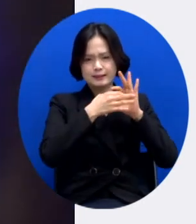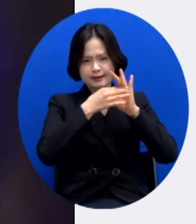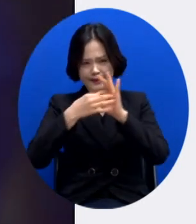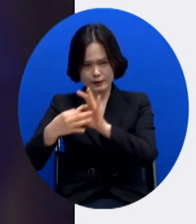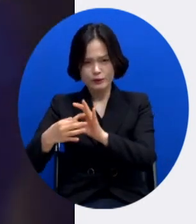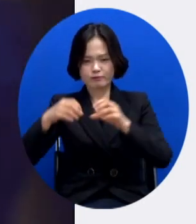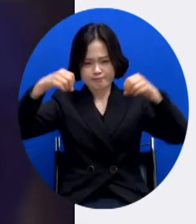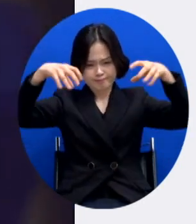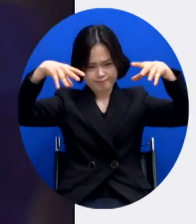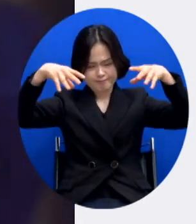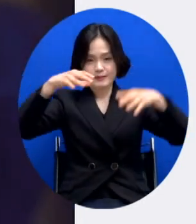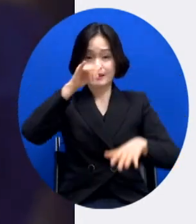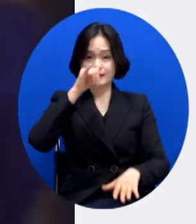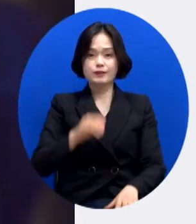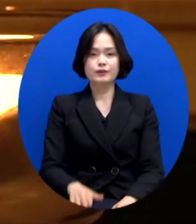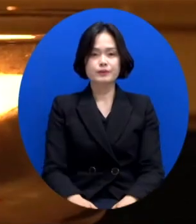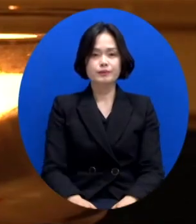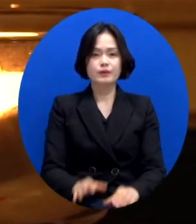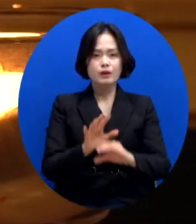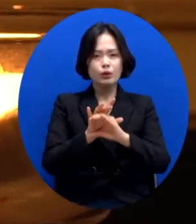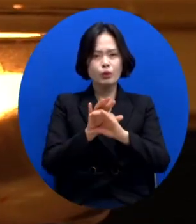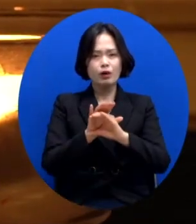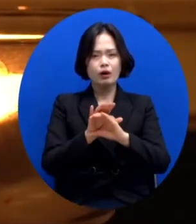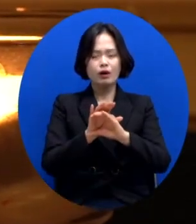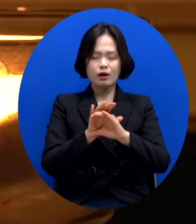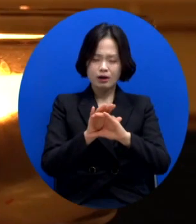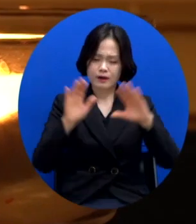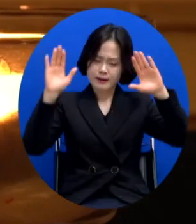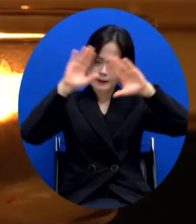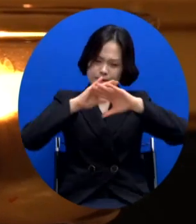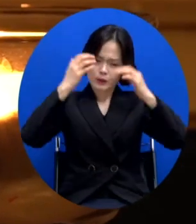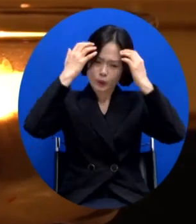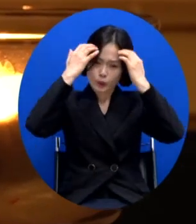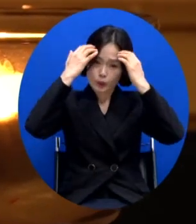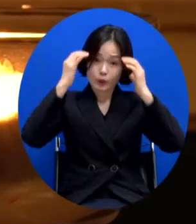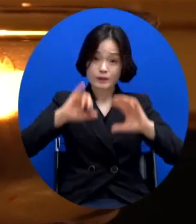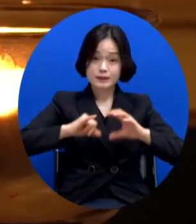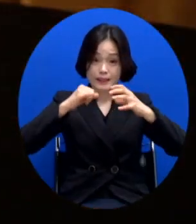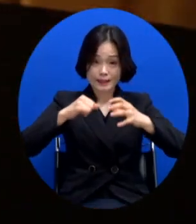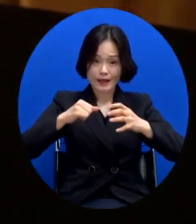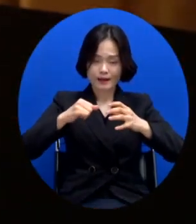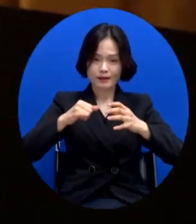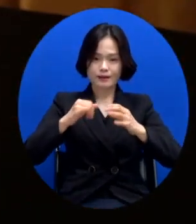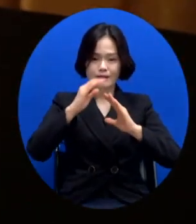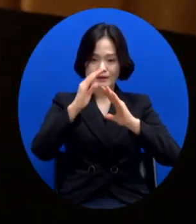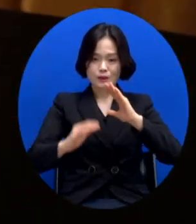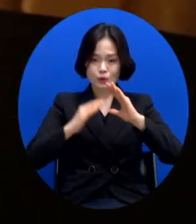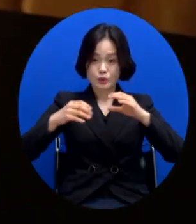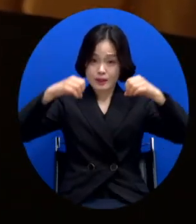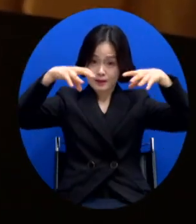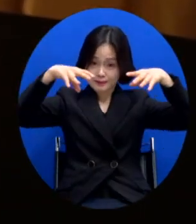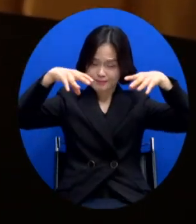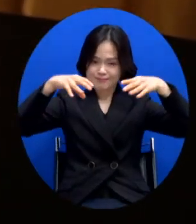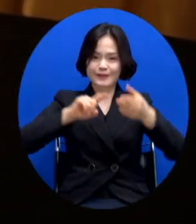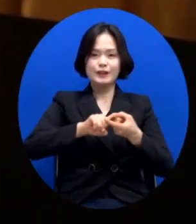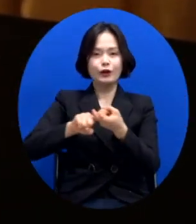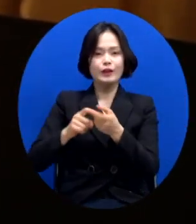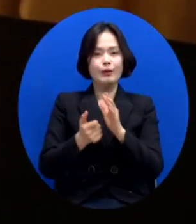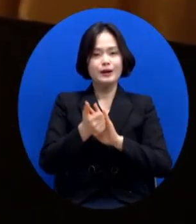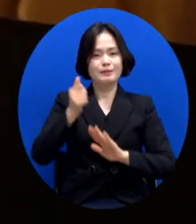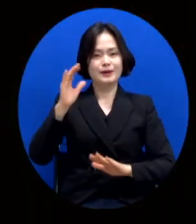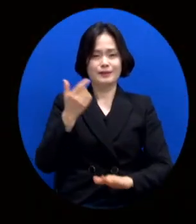때문에 더욱 어두워진 세상 속에서 성도들의 밝히는 작은 불빛이 연대와 희망이 되길 바랍니다